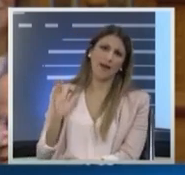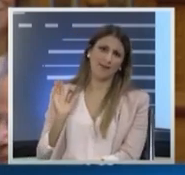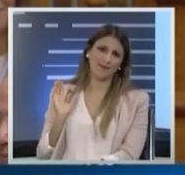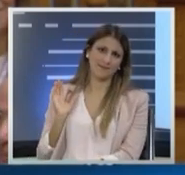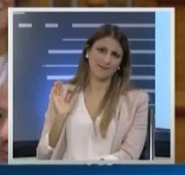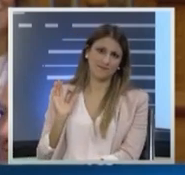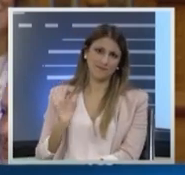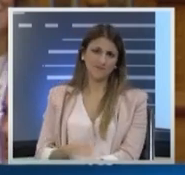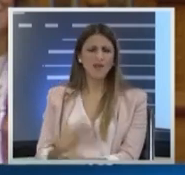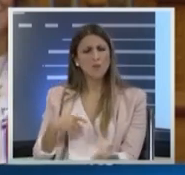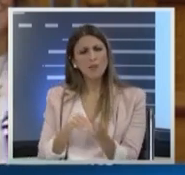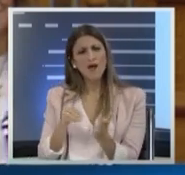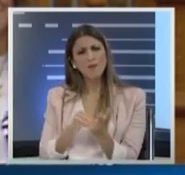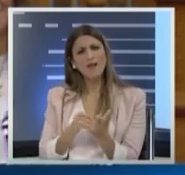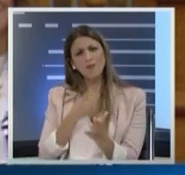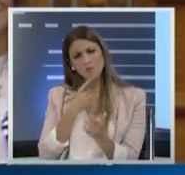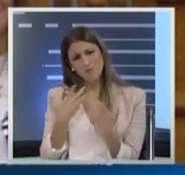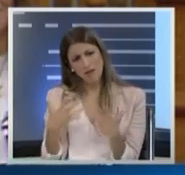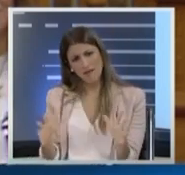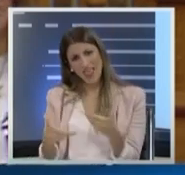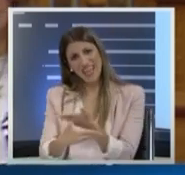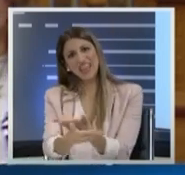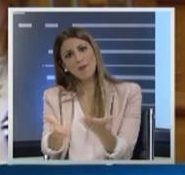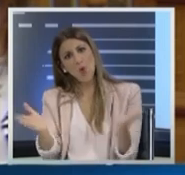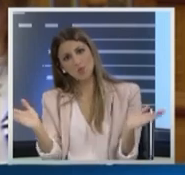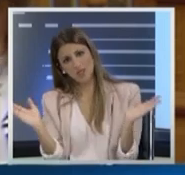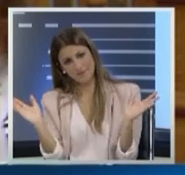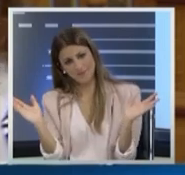φορές και σε δημόσιες δηλώσεις του αργότερα,